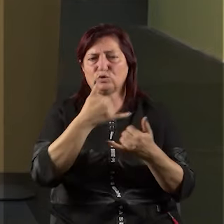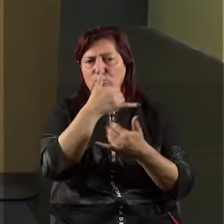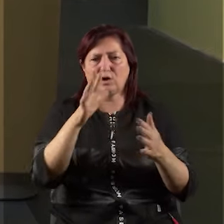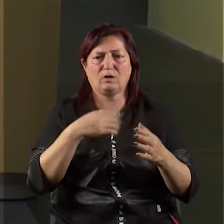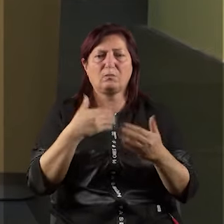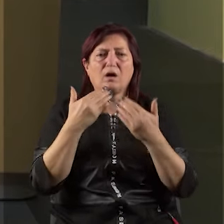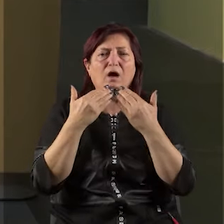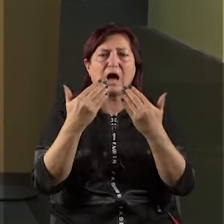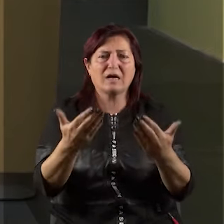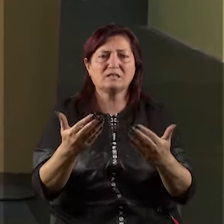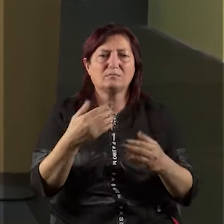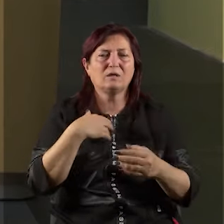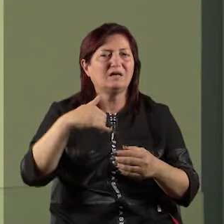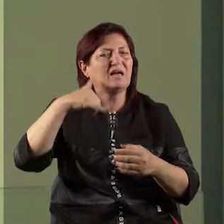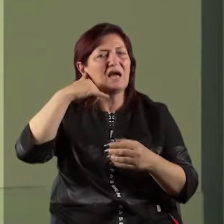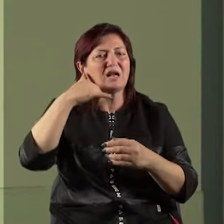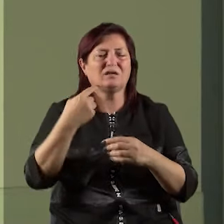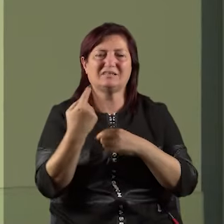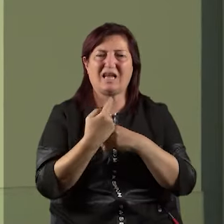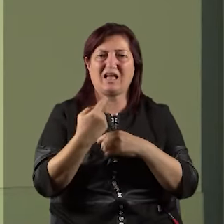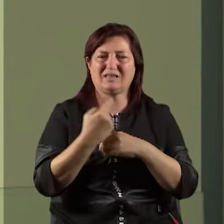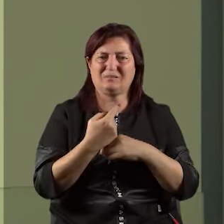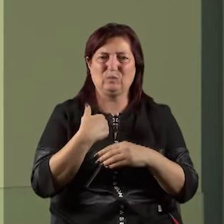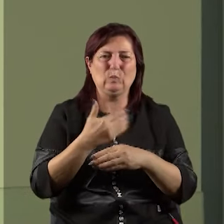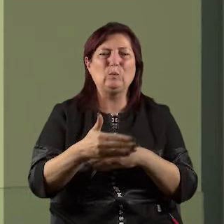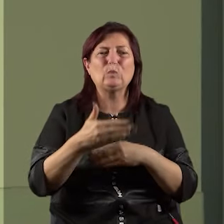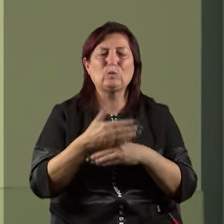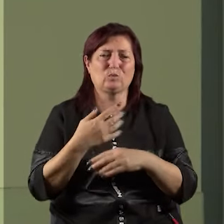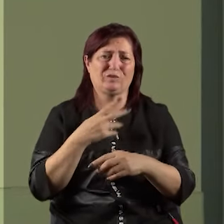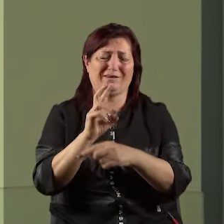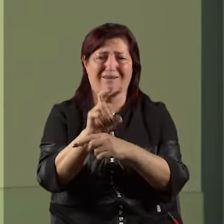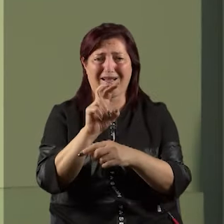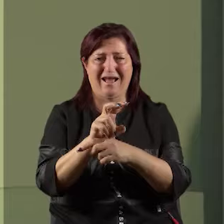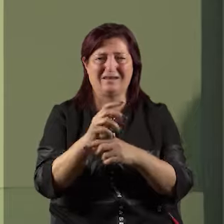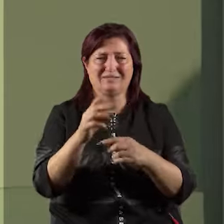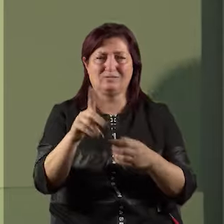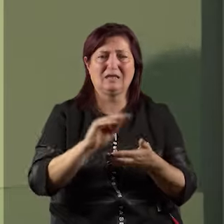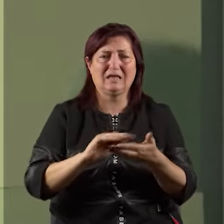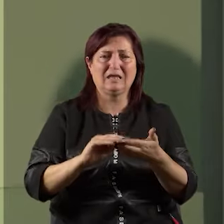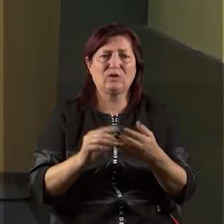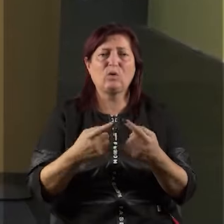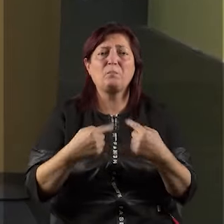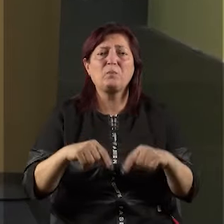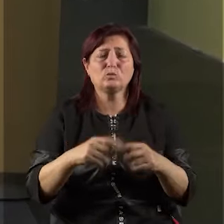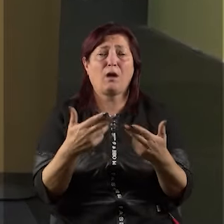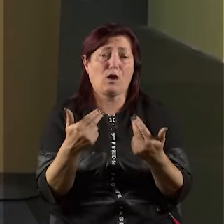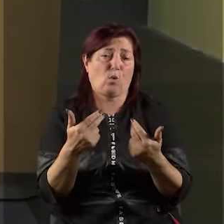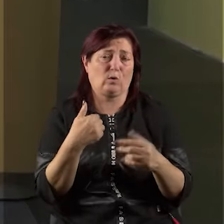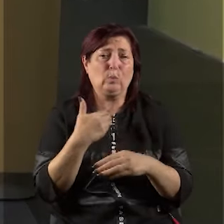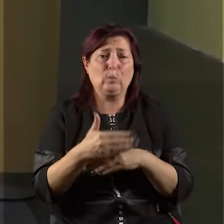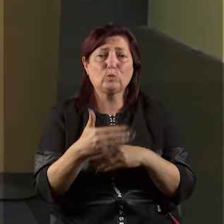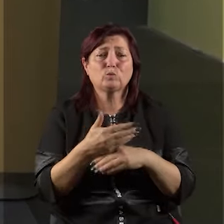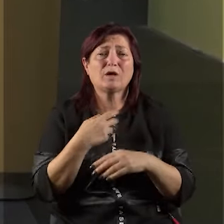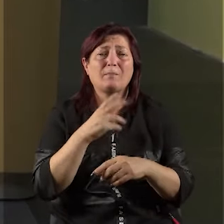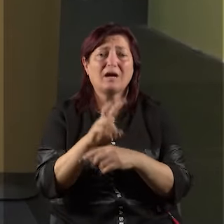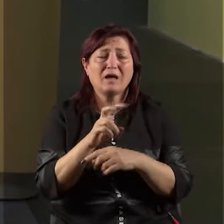հեռախոսով այդպես հանդիմանում եք, որ ուշուշ եմ գալիս գրողների միություն, Այո, ուշ եմ գալիս, բայց ինձ չի կարող չհետաքրել այդ